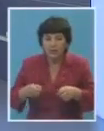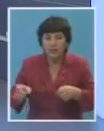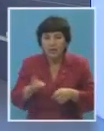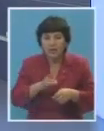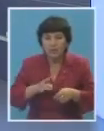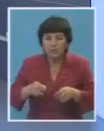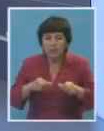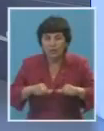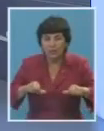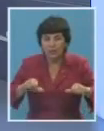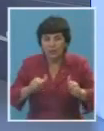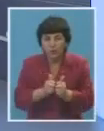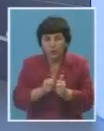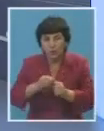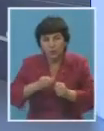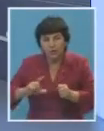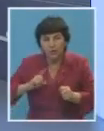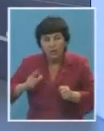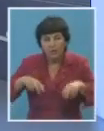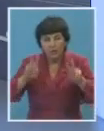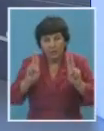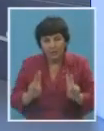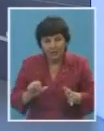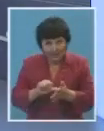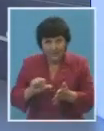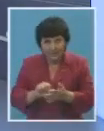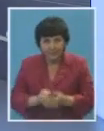республикалық палатаға мүше көрші облыстардың білікті мамандары қатысты.